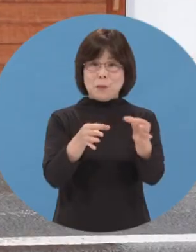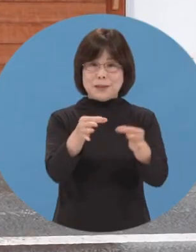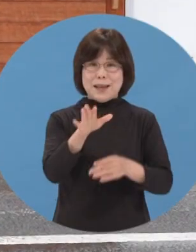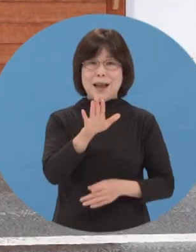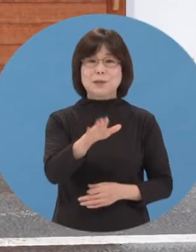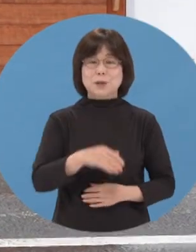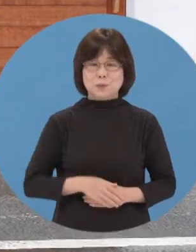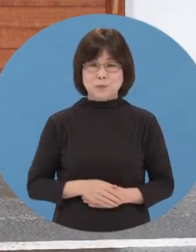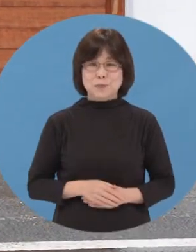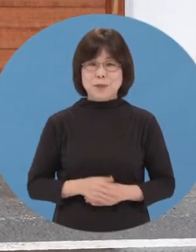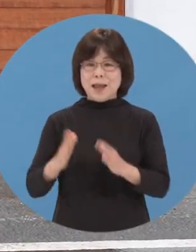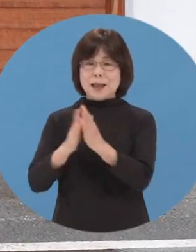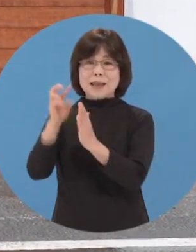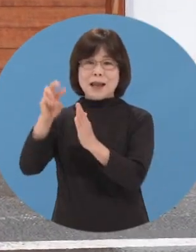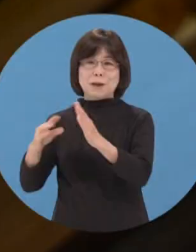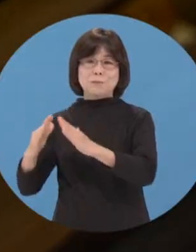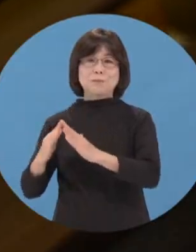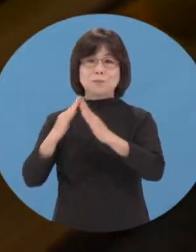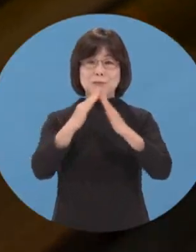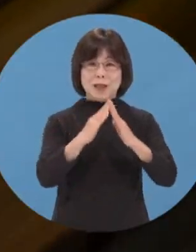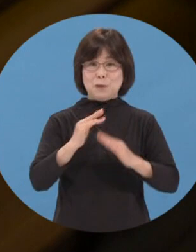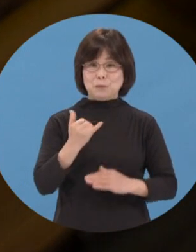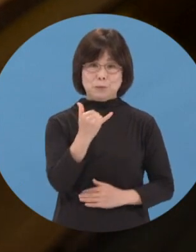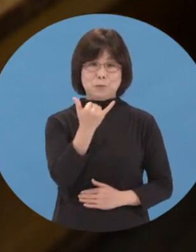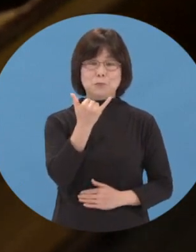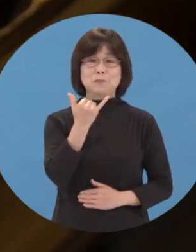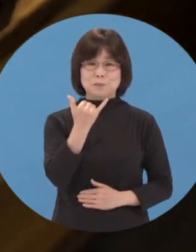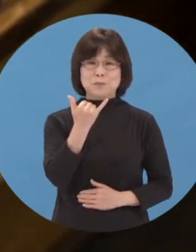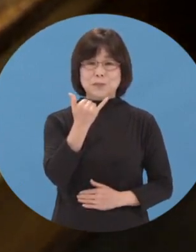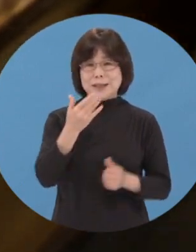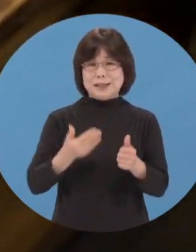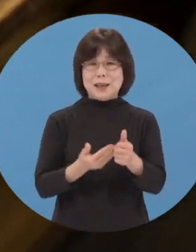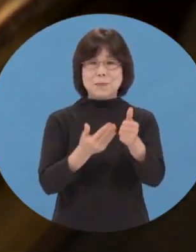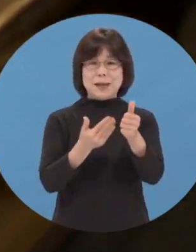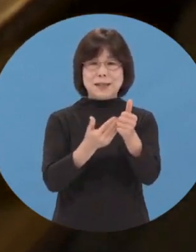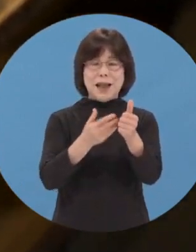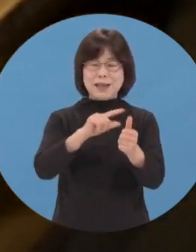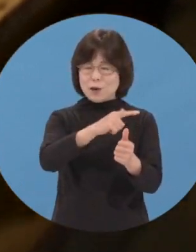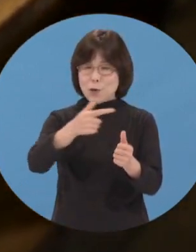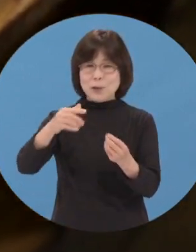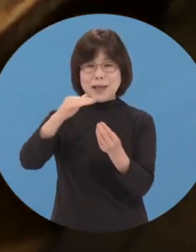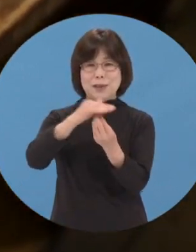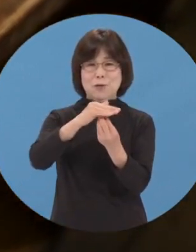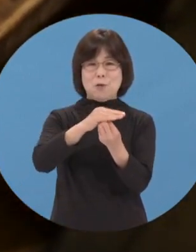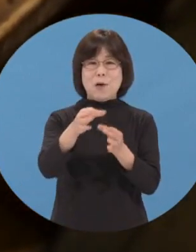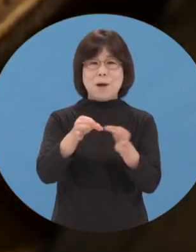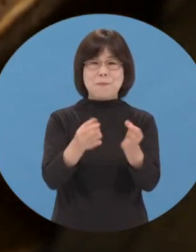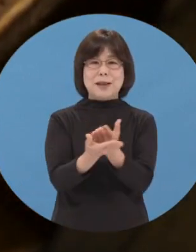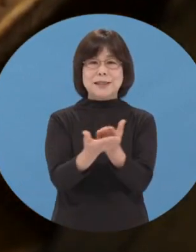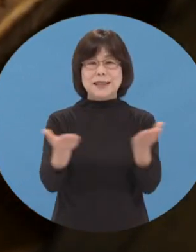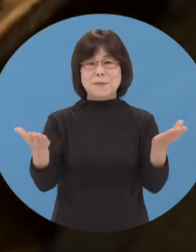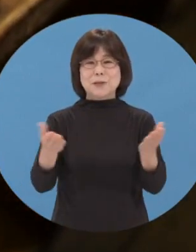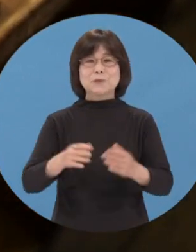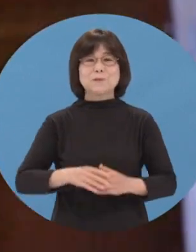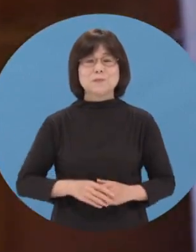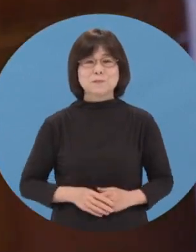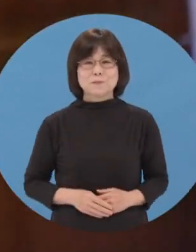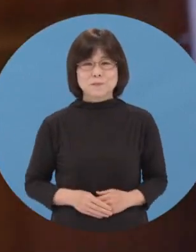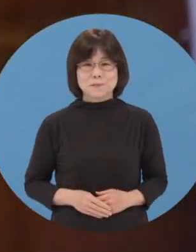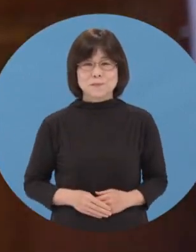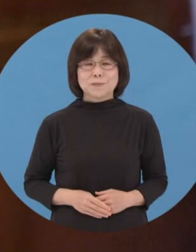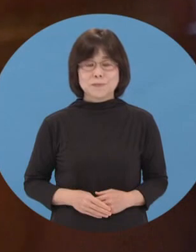ここでは神奈川から移住した水谷さん夫婦が栽培した様々なキノコを販売している